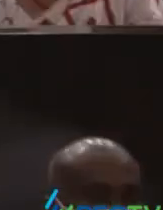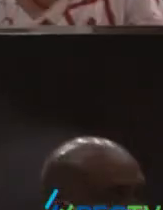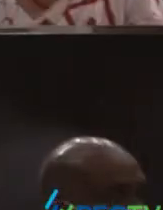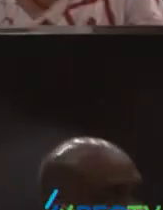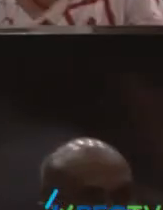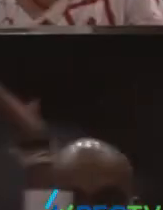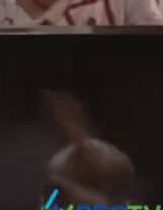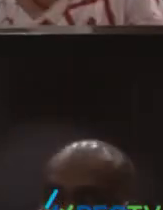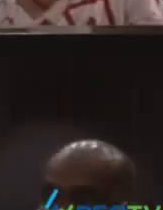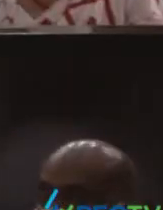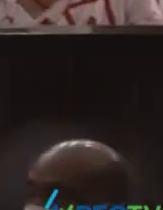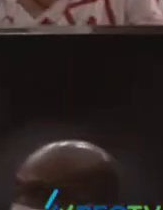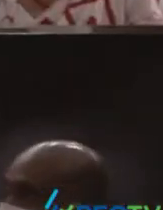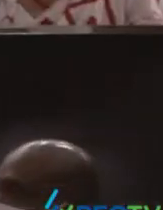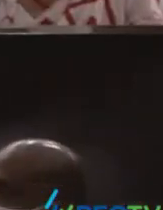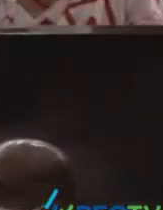स्वाधीन